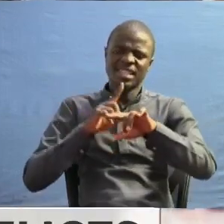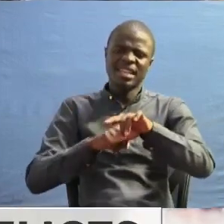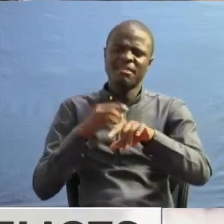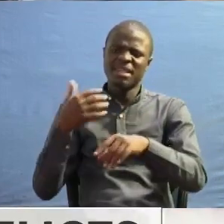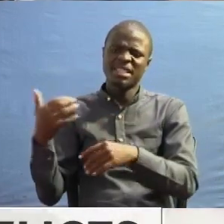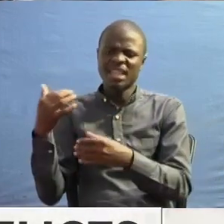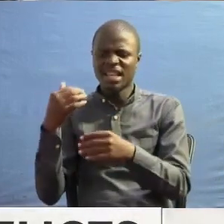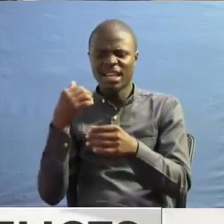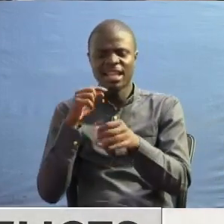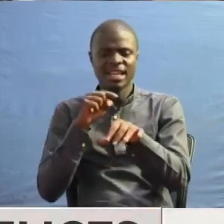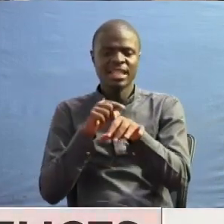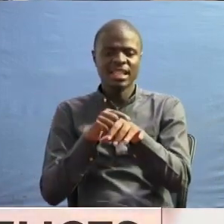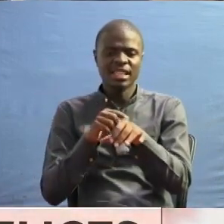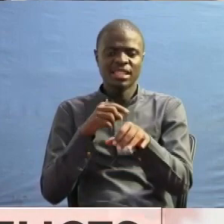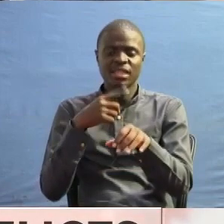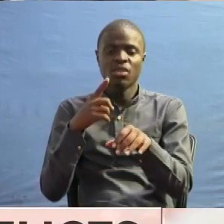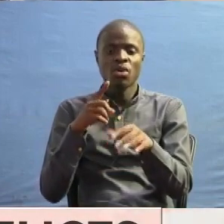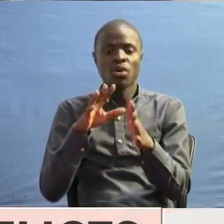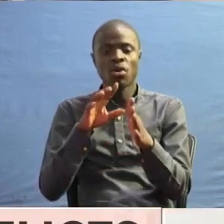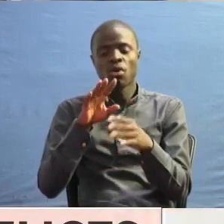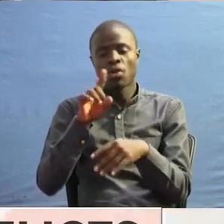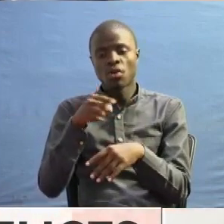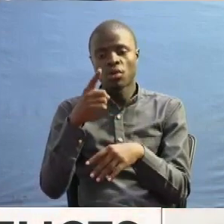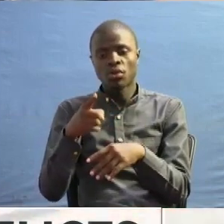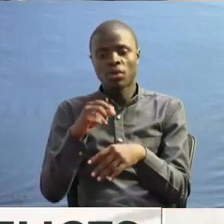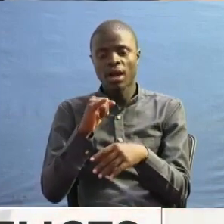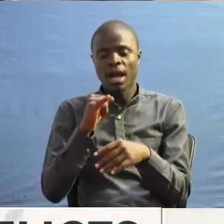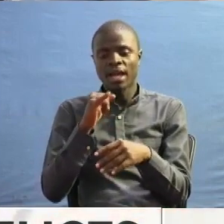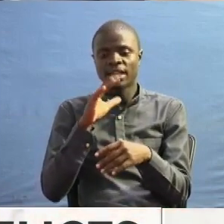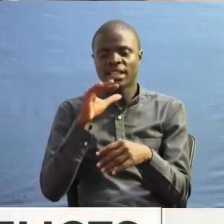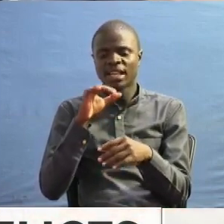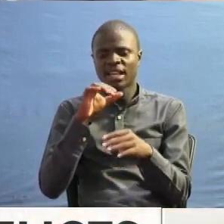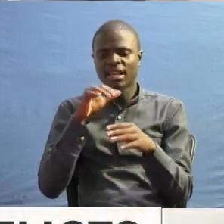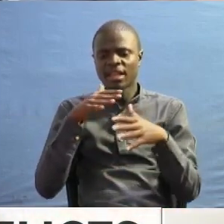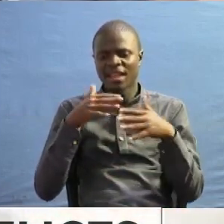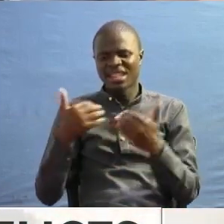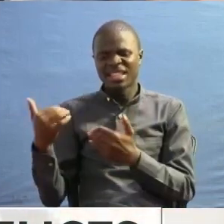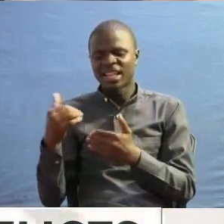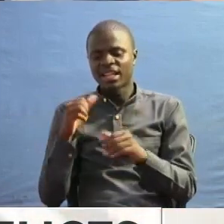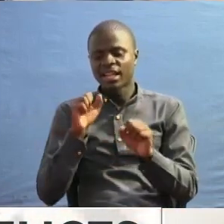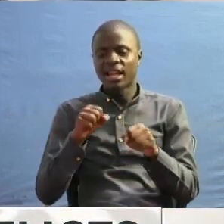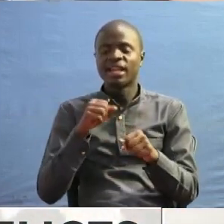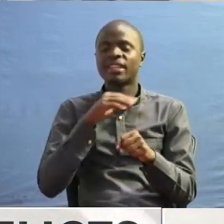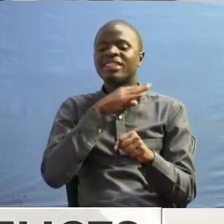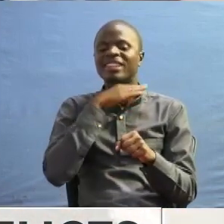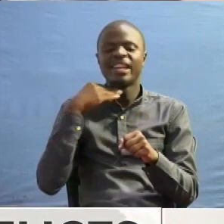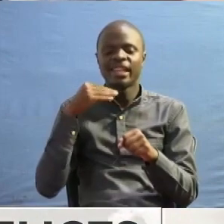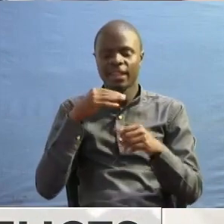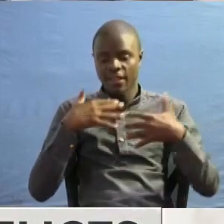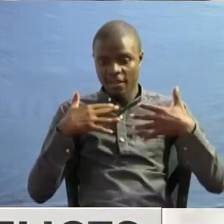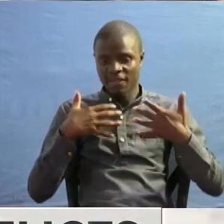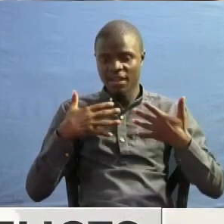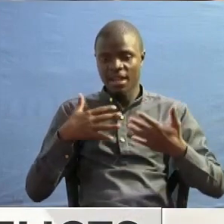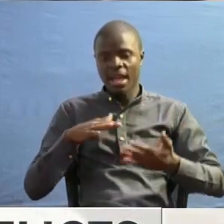stima, sinajui tena mbaya. Kwa na waumiza kabisa, mtoto anaweza umia, hata anaweza tuacha, hata mtu mzima ukishika hiyo